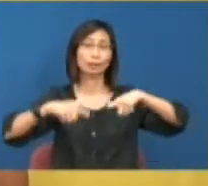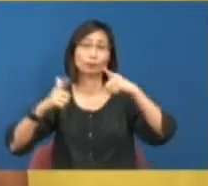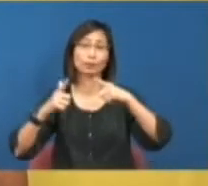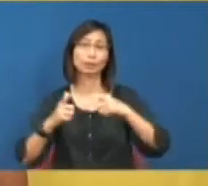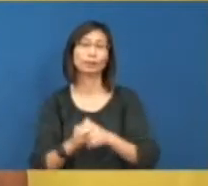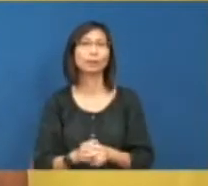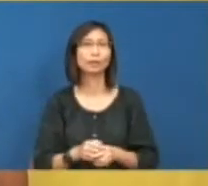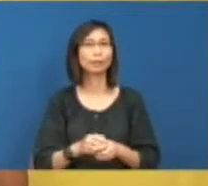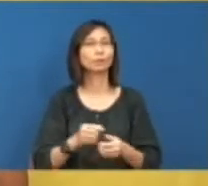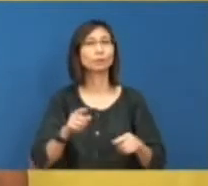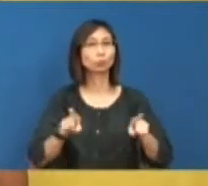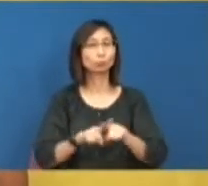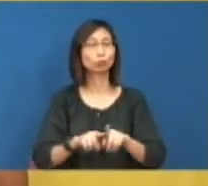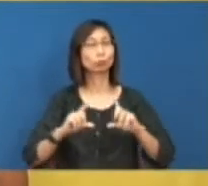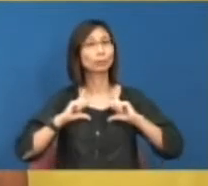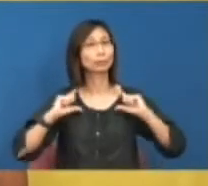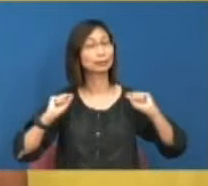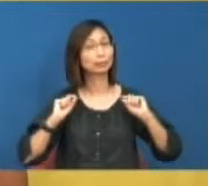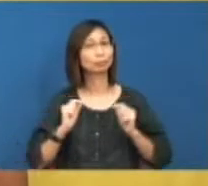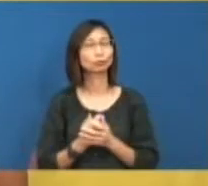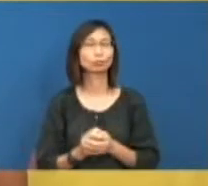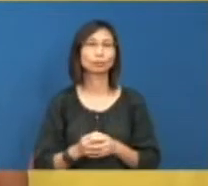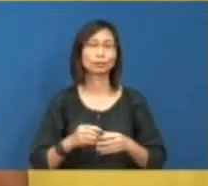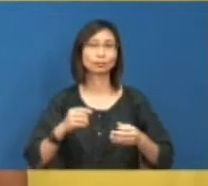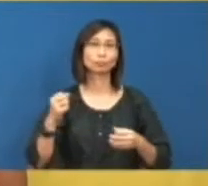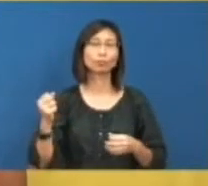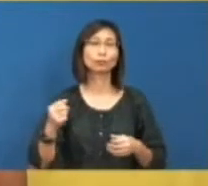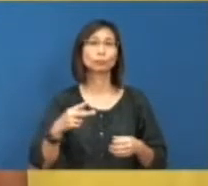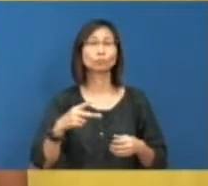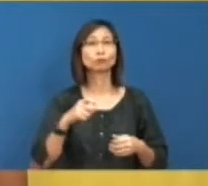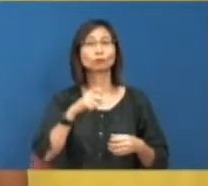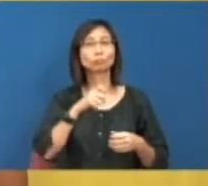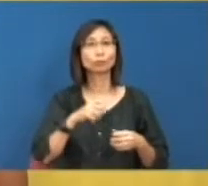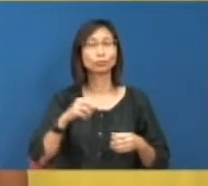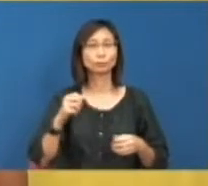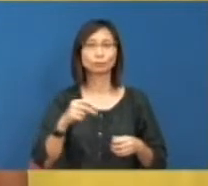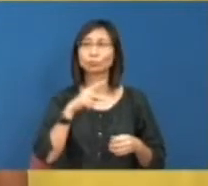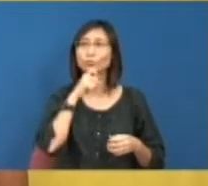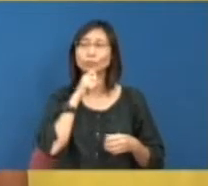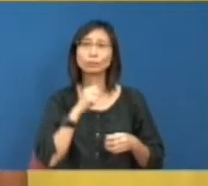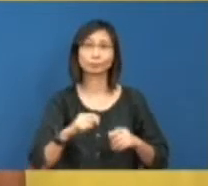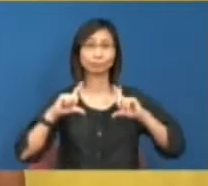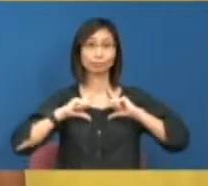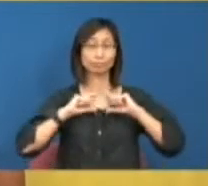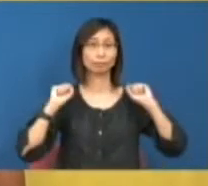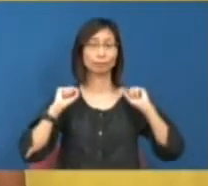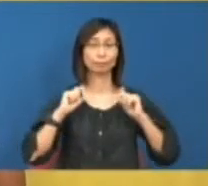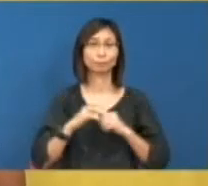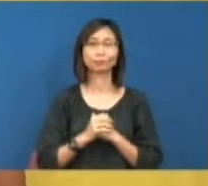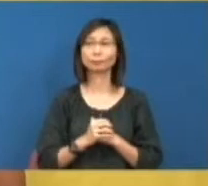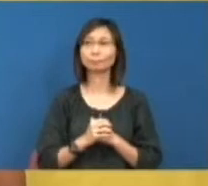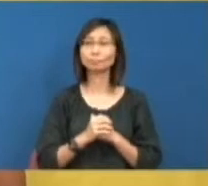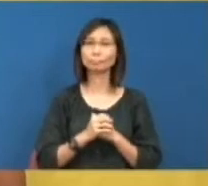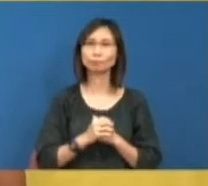就好明顯係掌握三樣嘢啦。一樣就係一個二皇帝曾蔭權啊，不單止咧係受呢